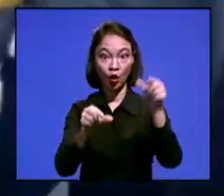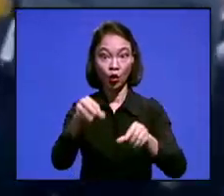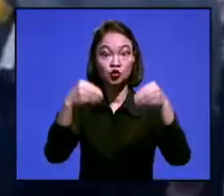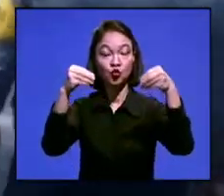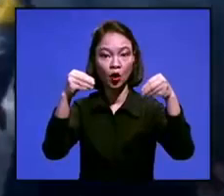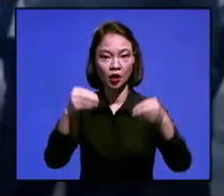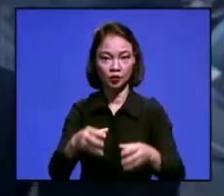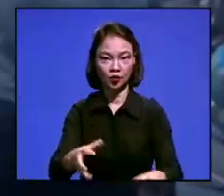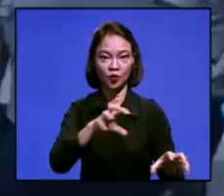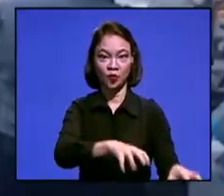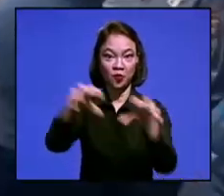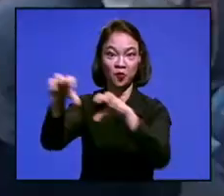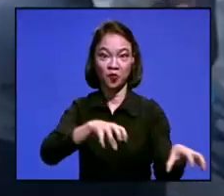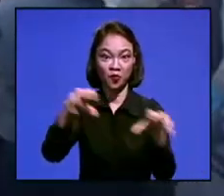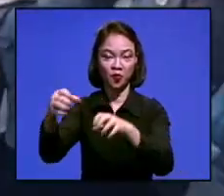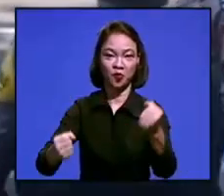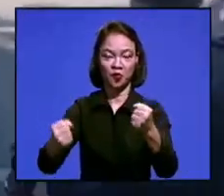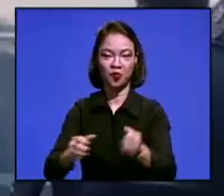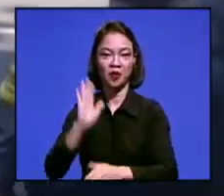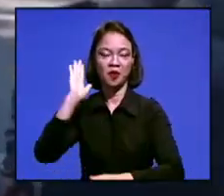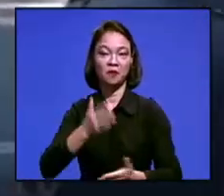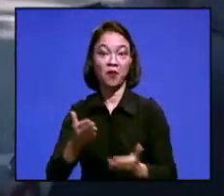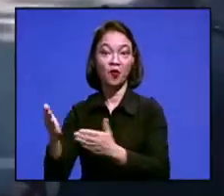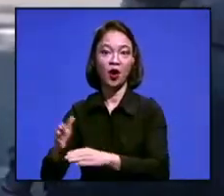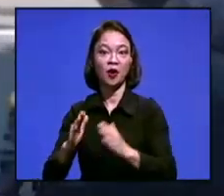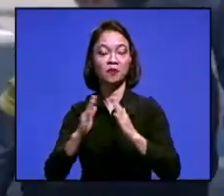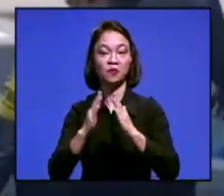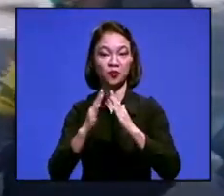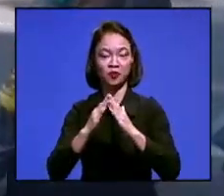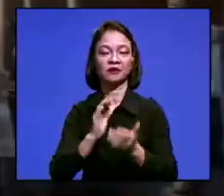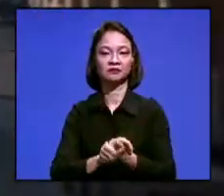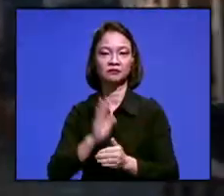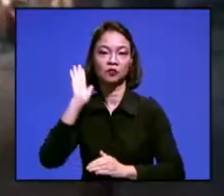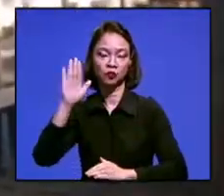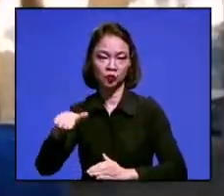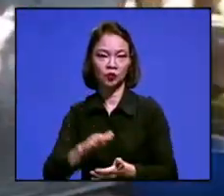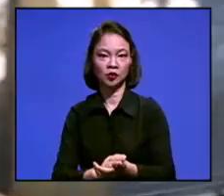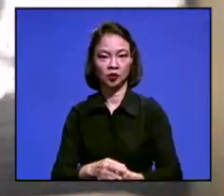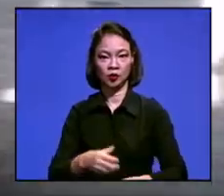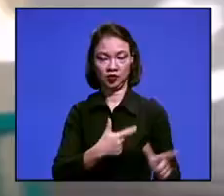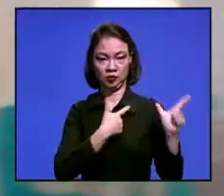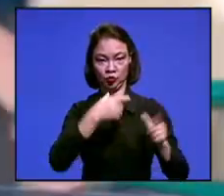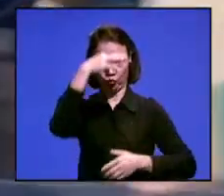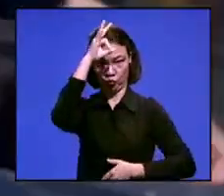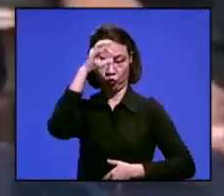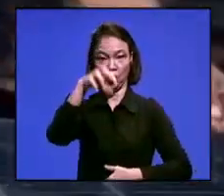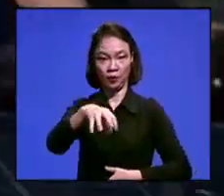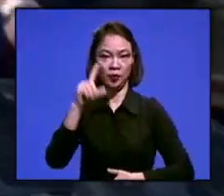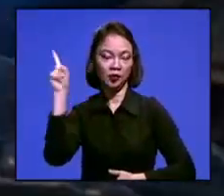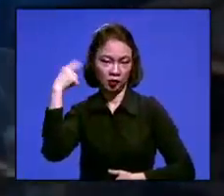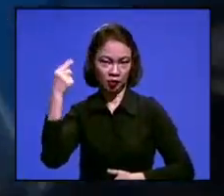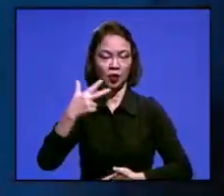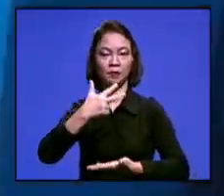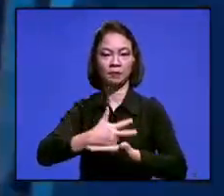mengemasi burung-burung dagangannya untuk dibawa pulang setelah petugas gabungan dari jajaran kepolisian, TNI, dan pemerintah daerah Kota